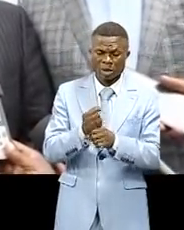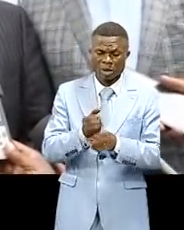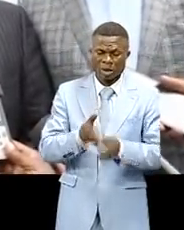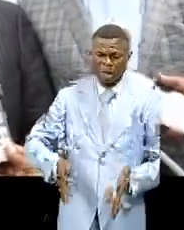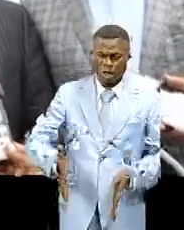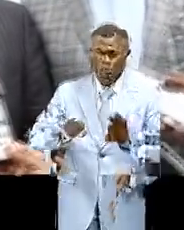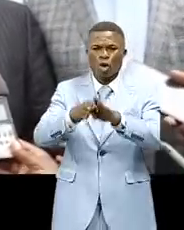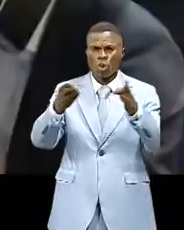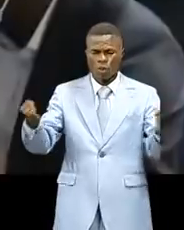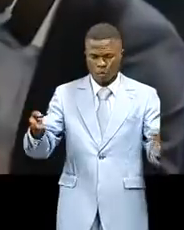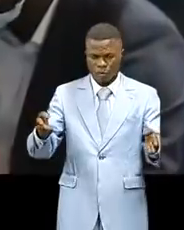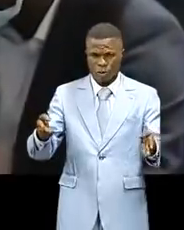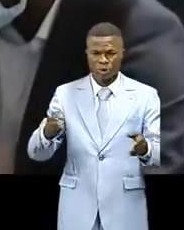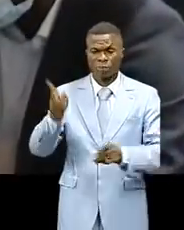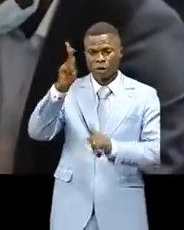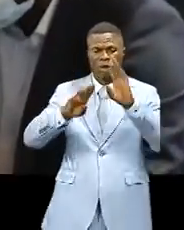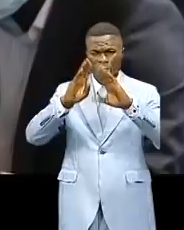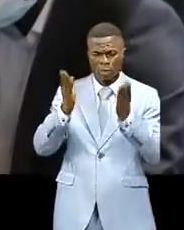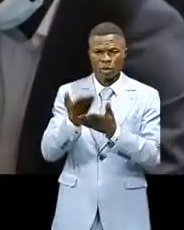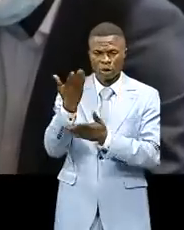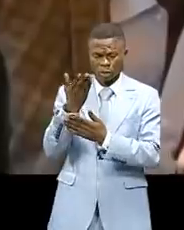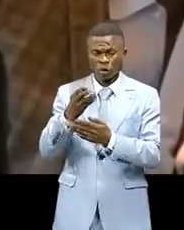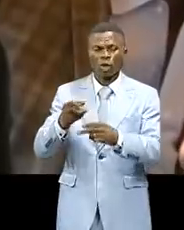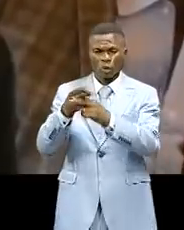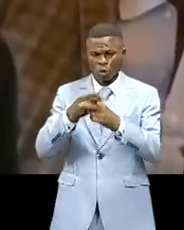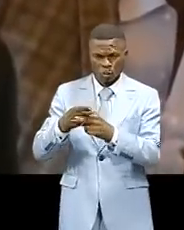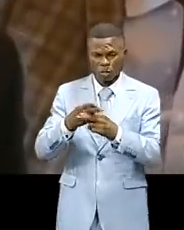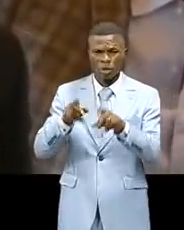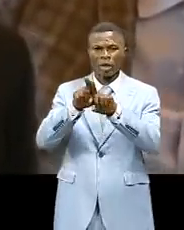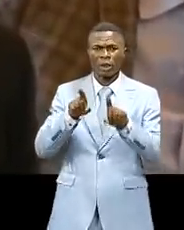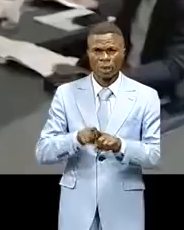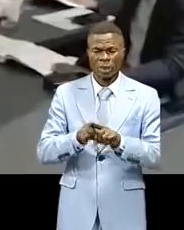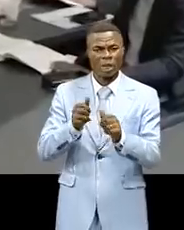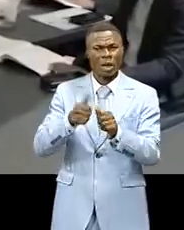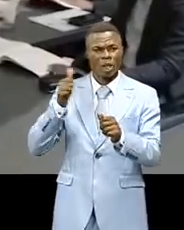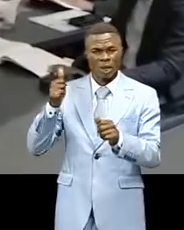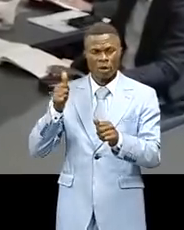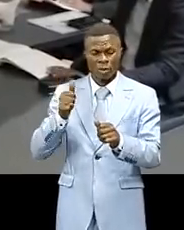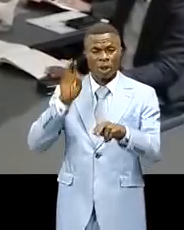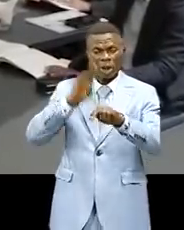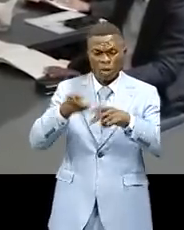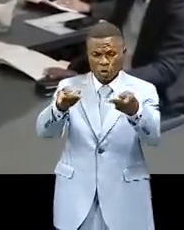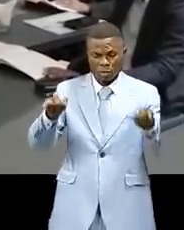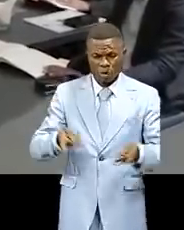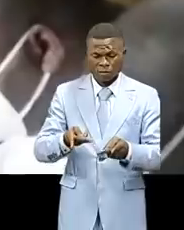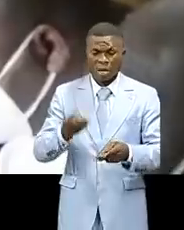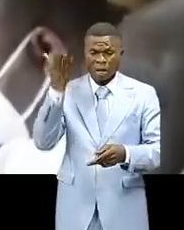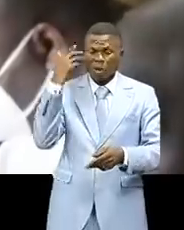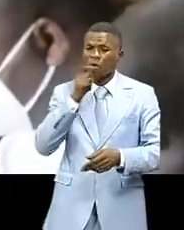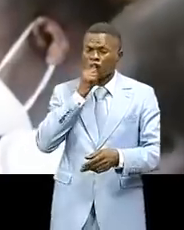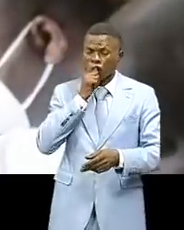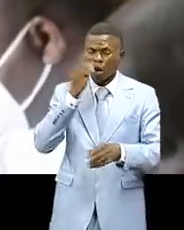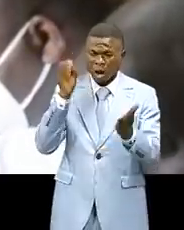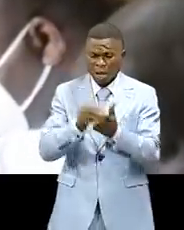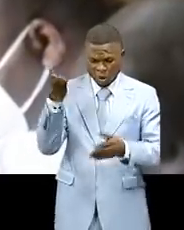un lâche et appelé à la vigilance et surtout à éviter de fréquenter les sites ou les lave sont